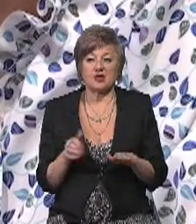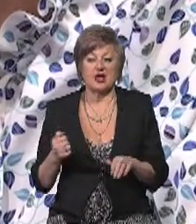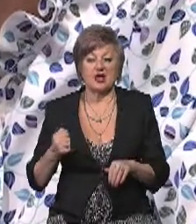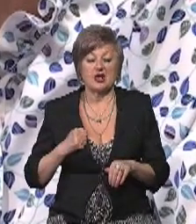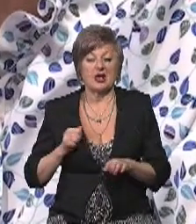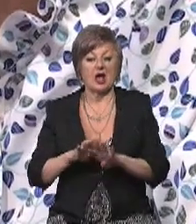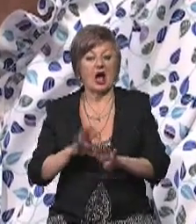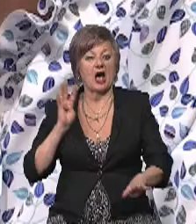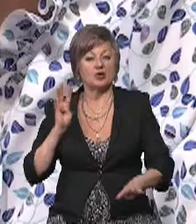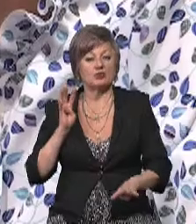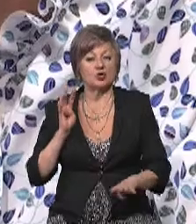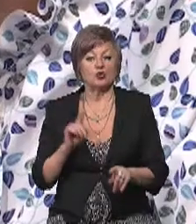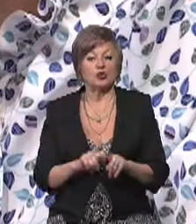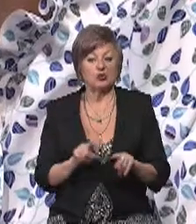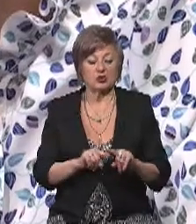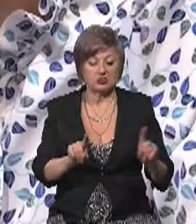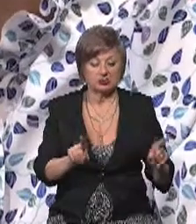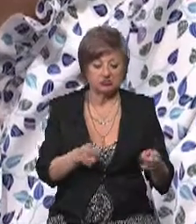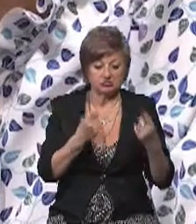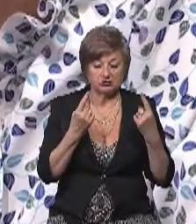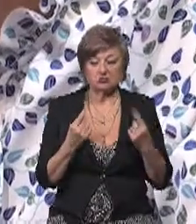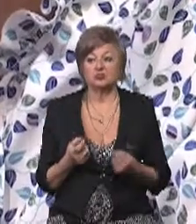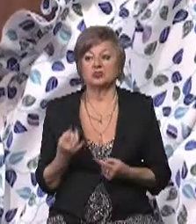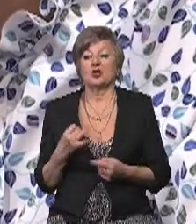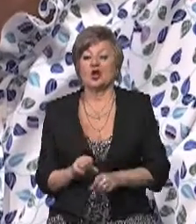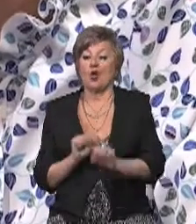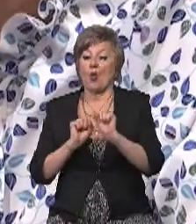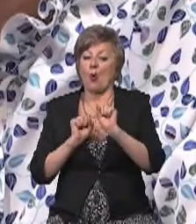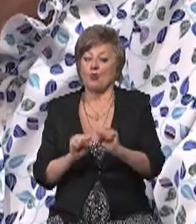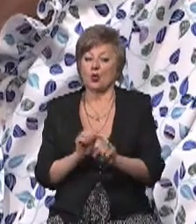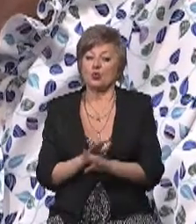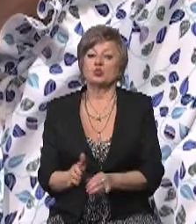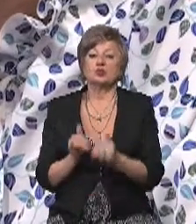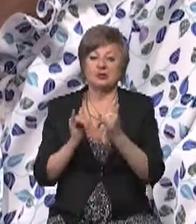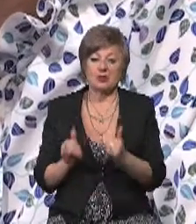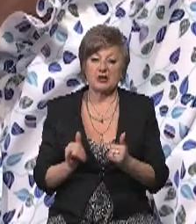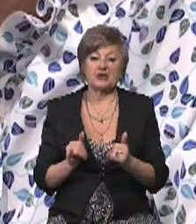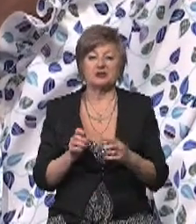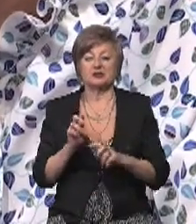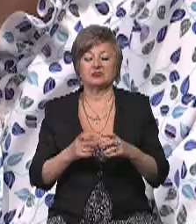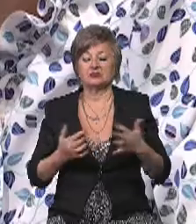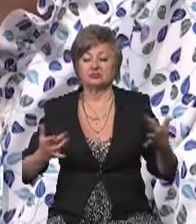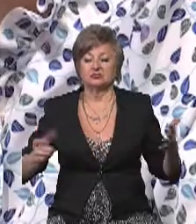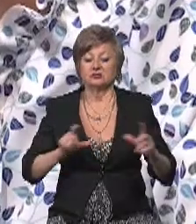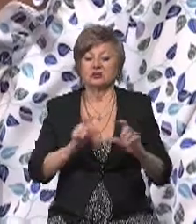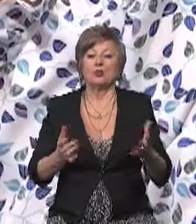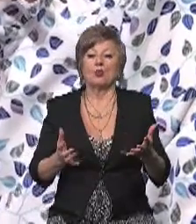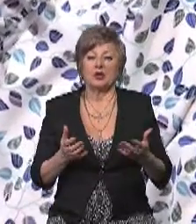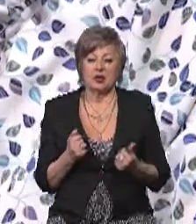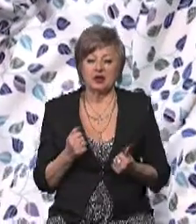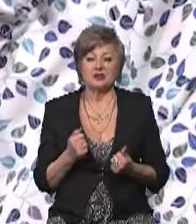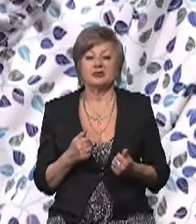було терміново відроджувати, і оборону забезпечувати, і інституції підтримувати, і соціальну